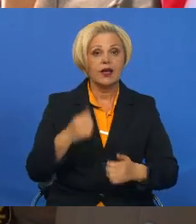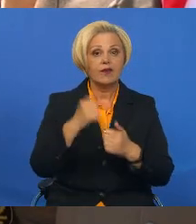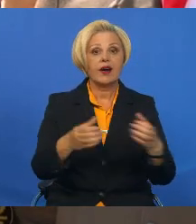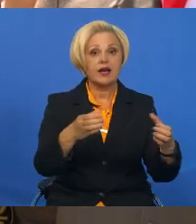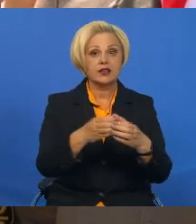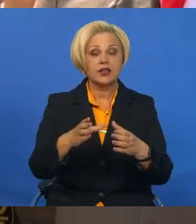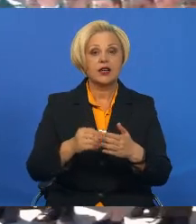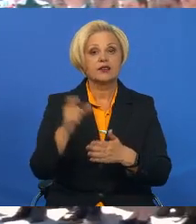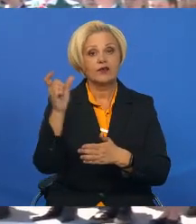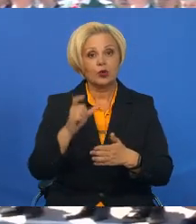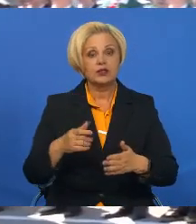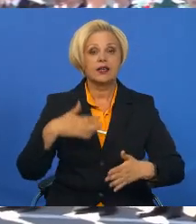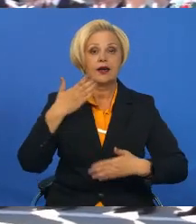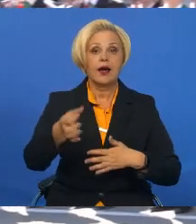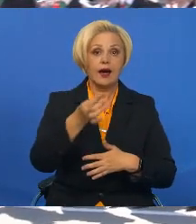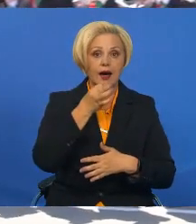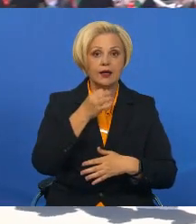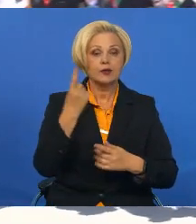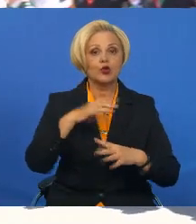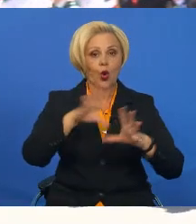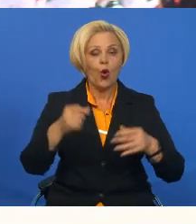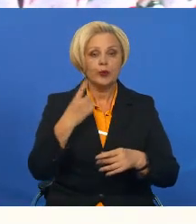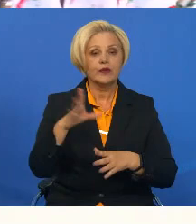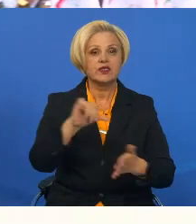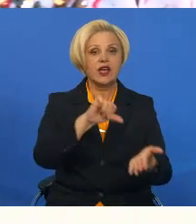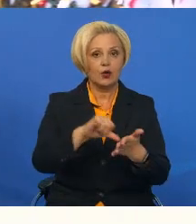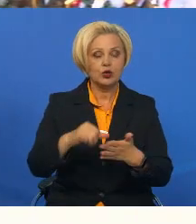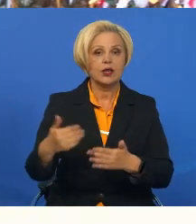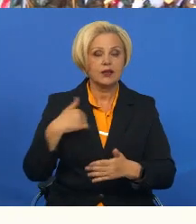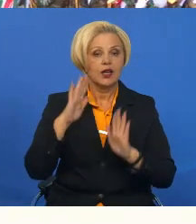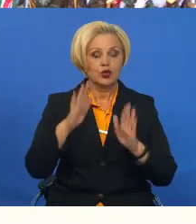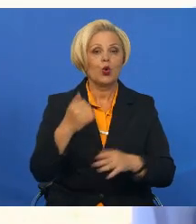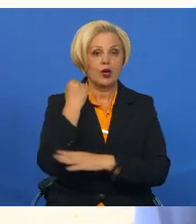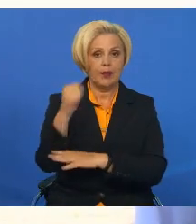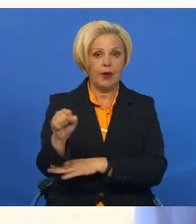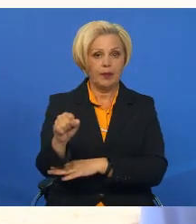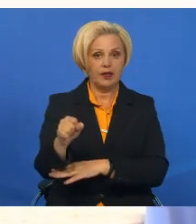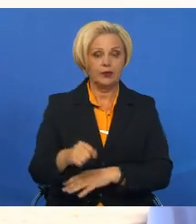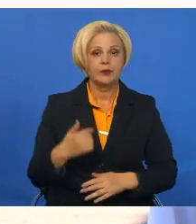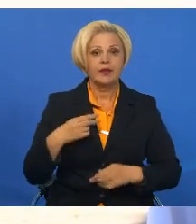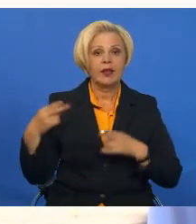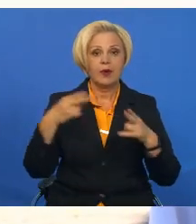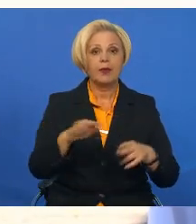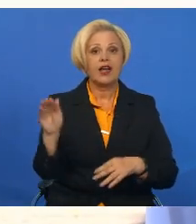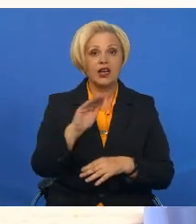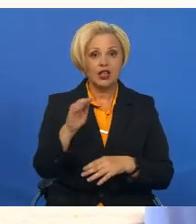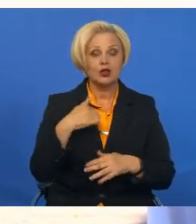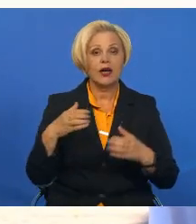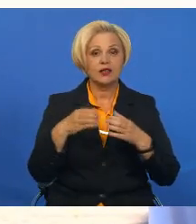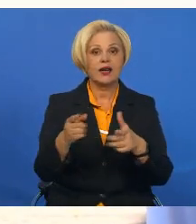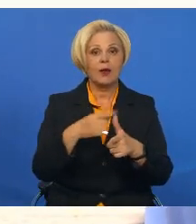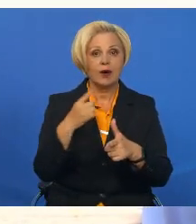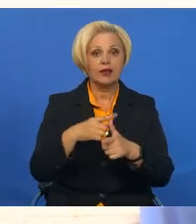команд свой стиль, своя харизма, але агульное одно. Усе удельники настроены только на перемогу. Мы приехали из Жлобина. Наша команда